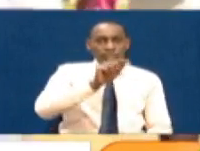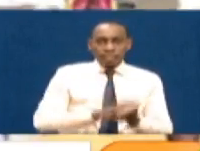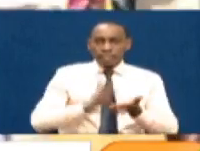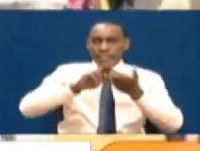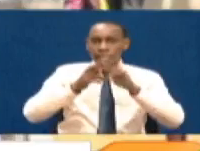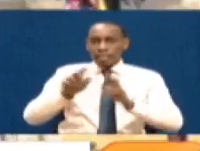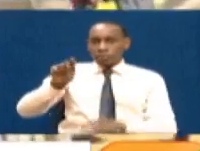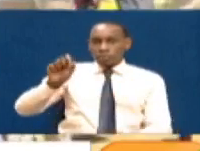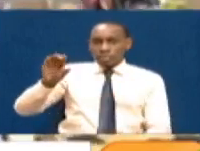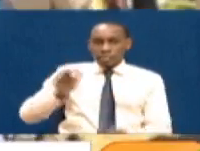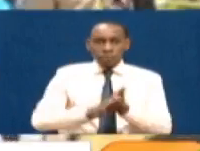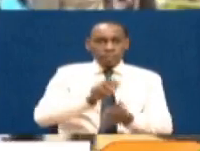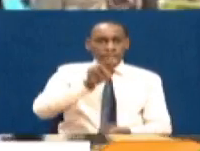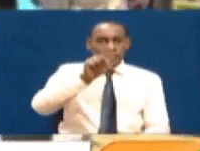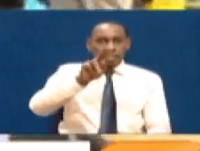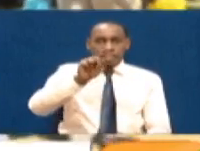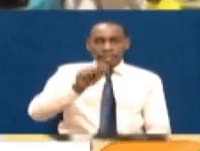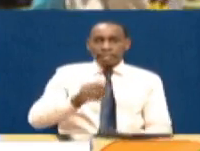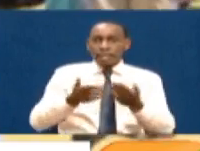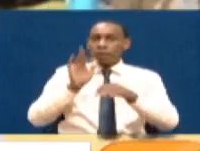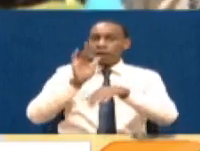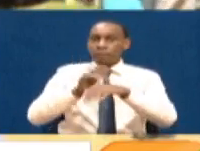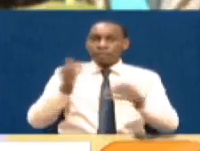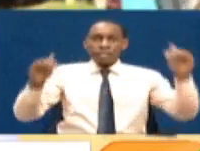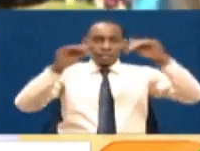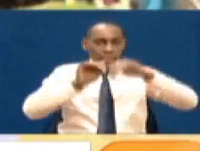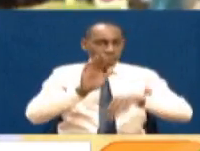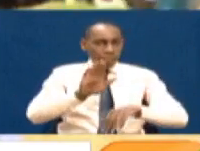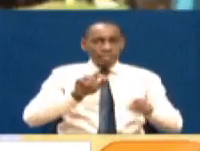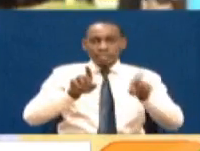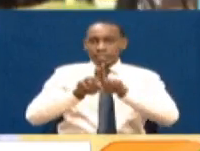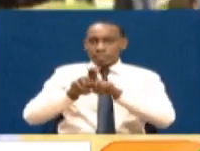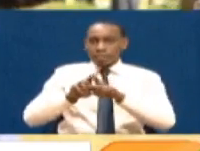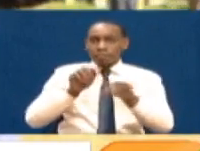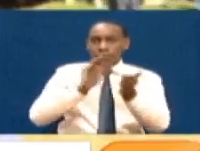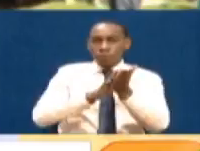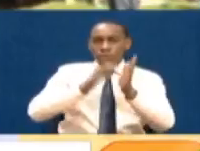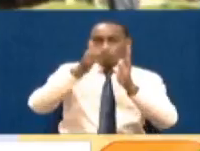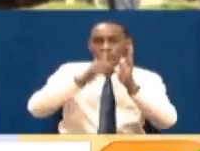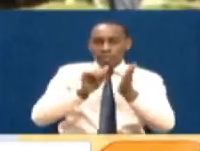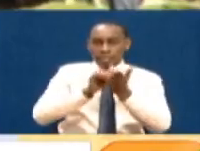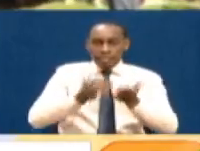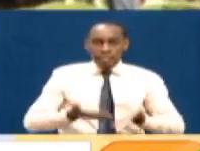ya TSC na KNUT sasa unatishia kuisambaratisha mkutano huu, hususan katika mapendekezo ambayo